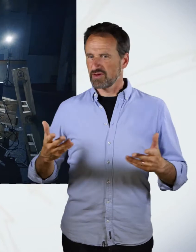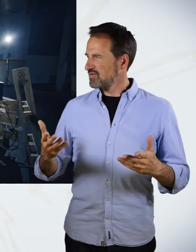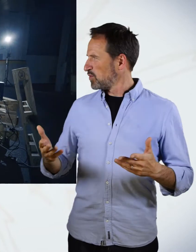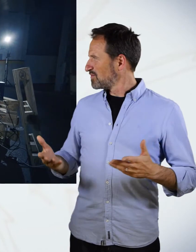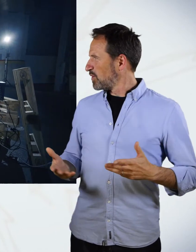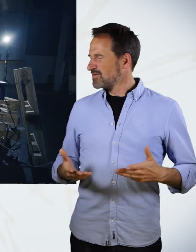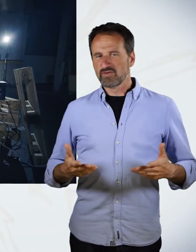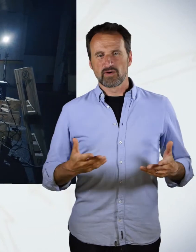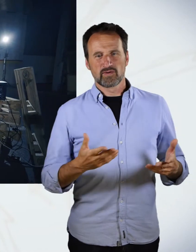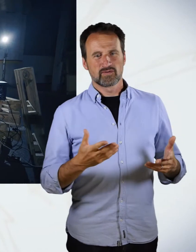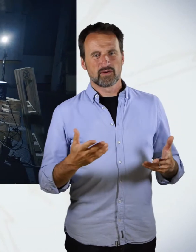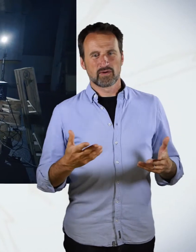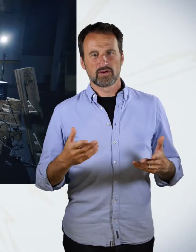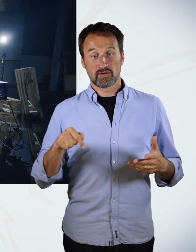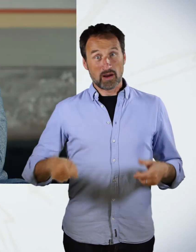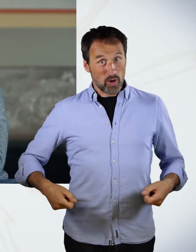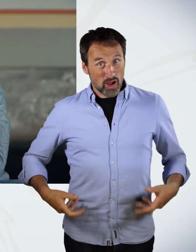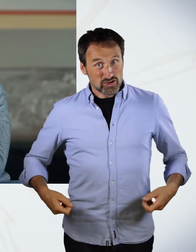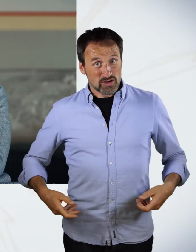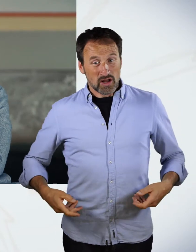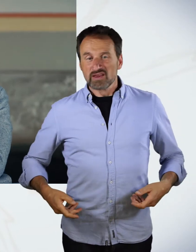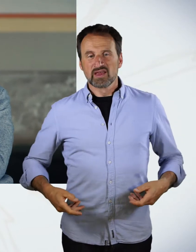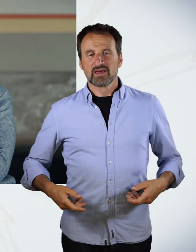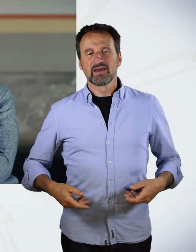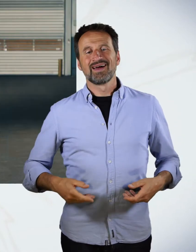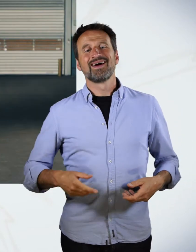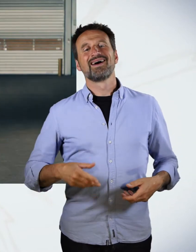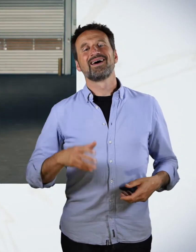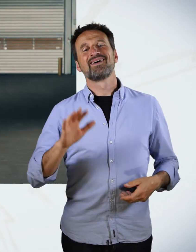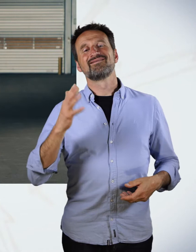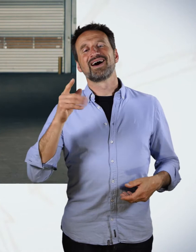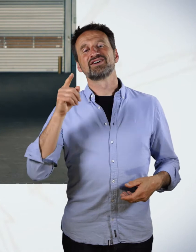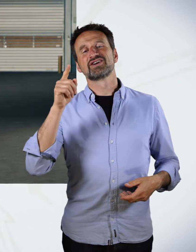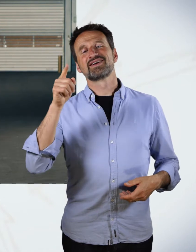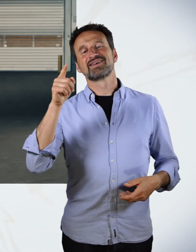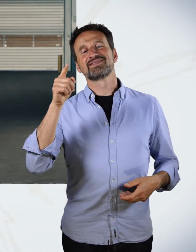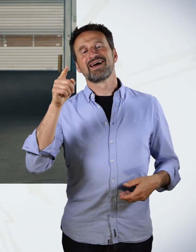oder... Ah, wahrscheinlich da. So.